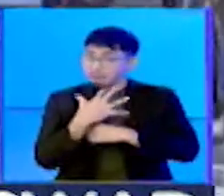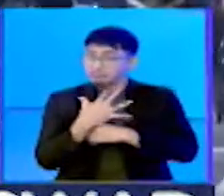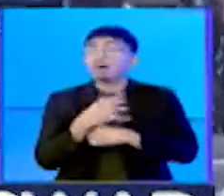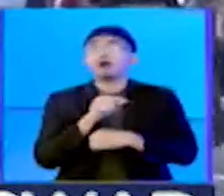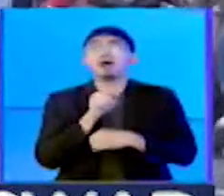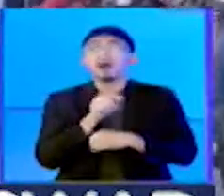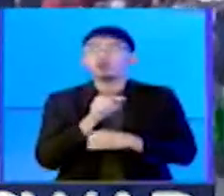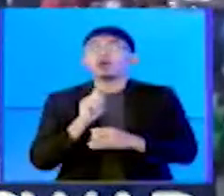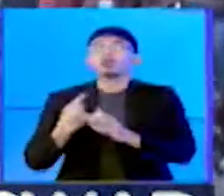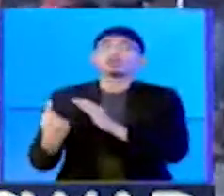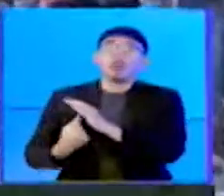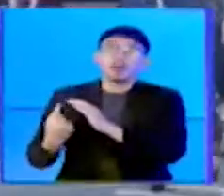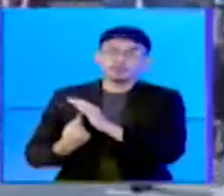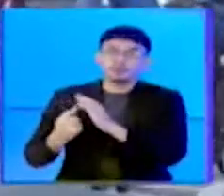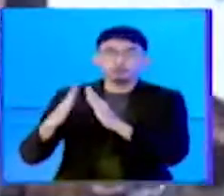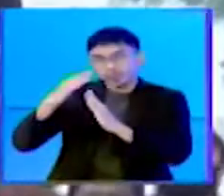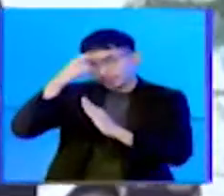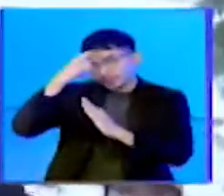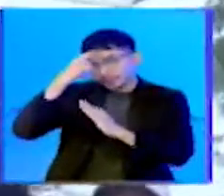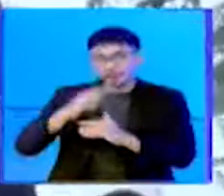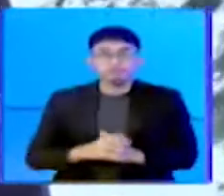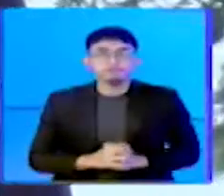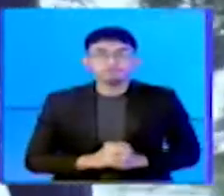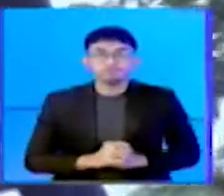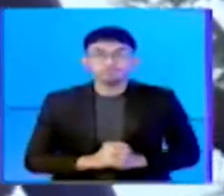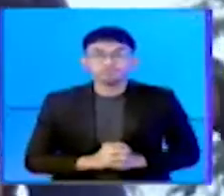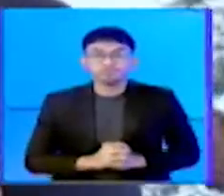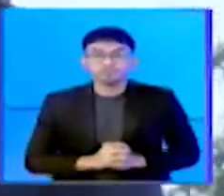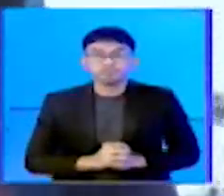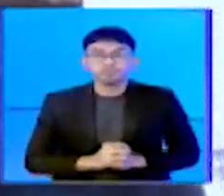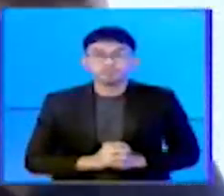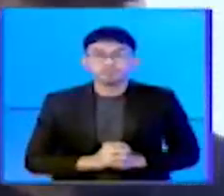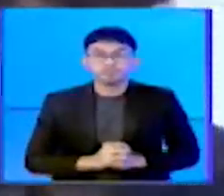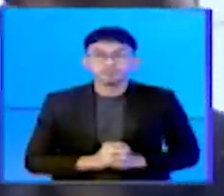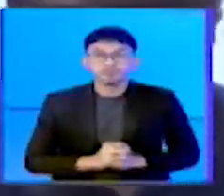Kalasan serta dites work dari Yogyakarta Heru Joko and news melaporkan